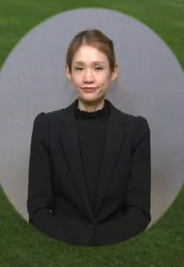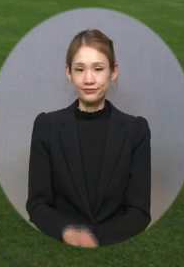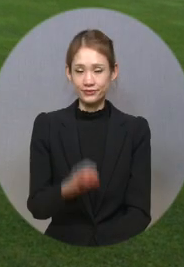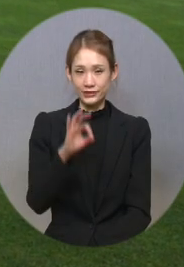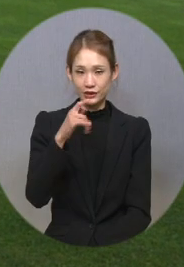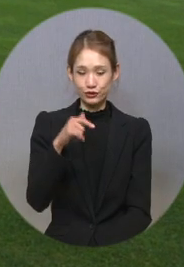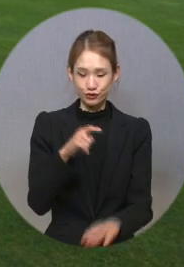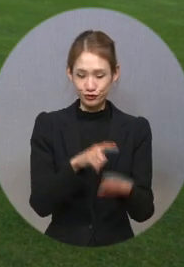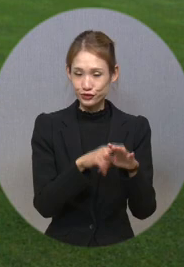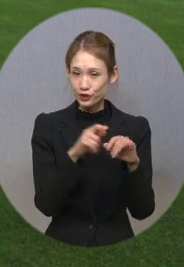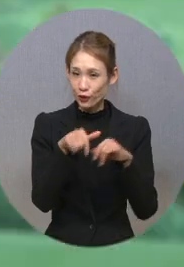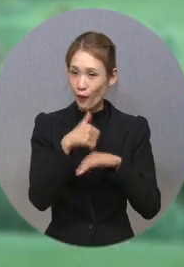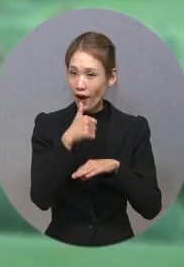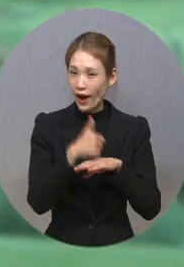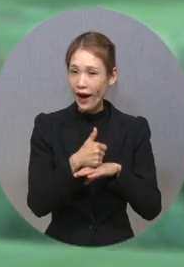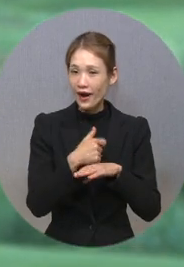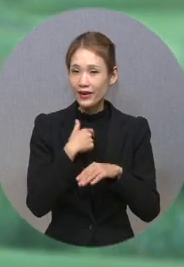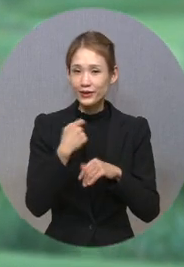음식이다 우리한테 벌칙하는 게.